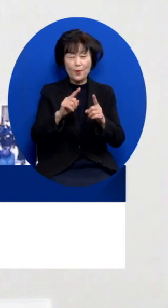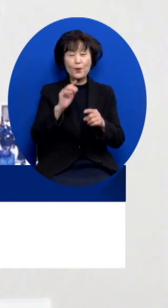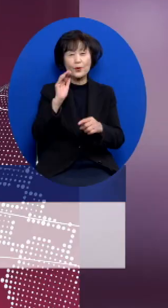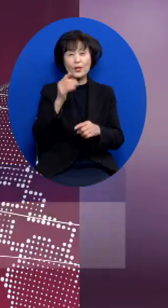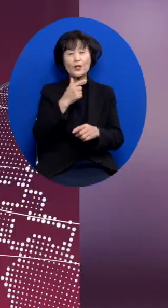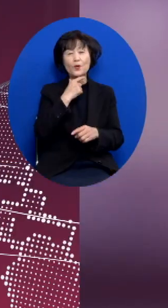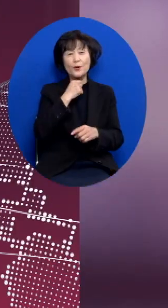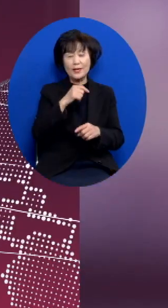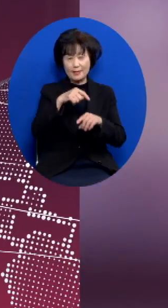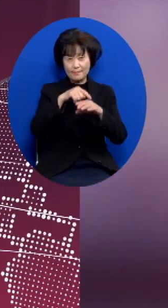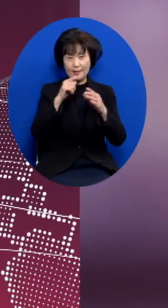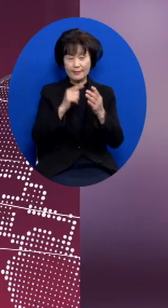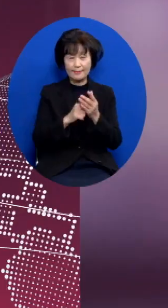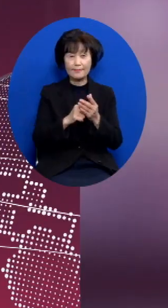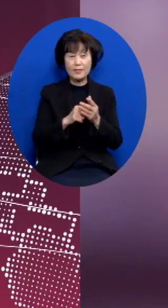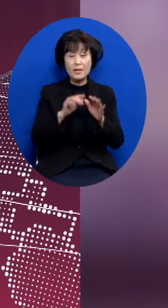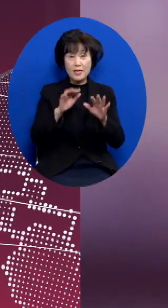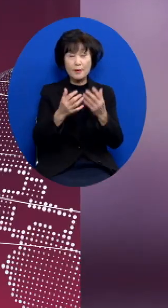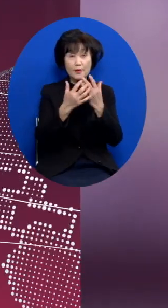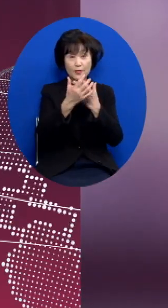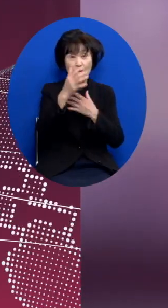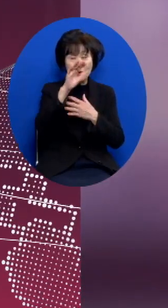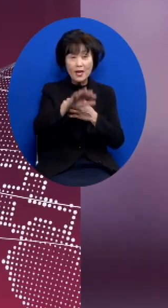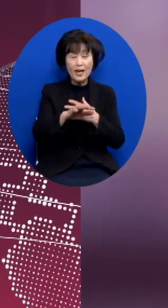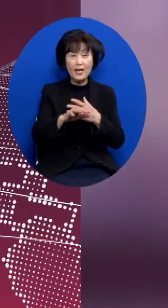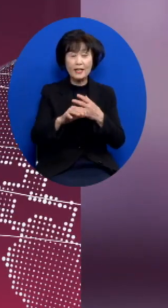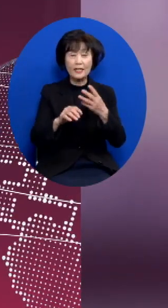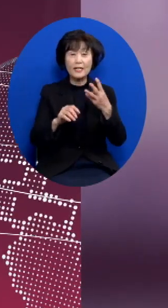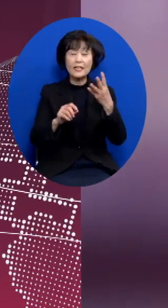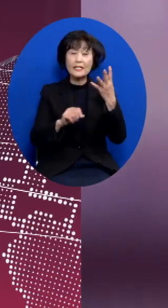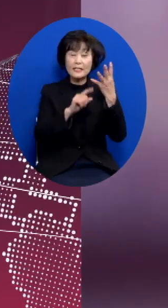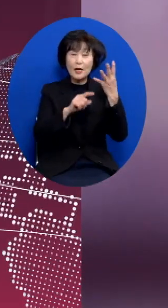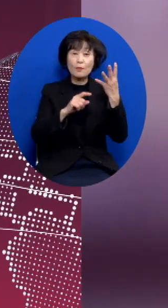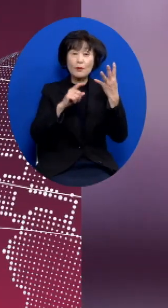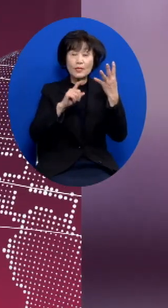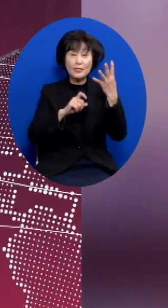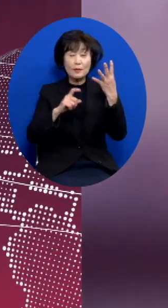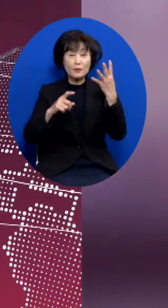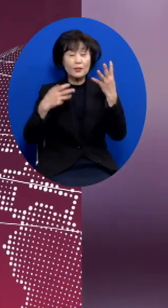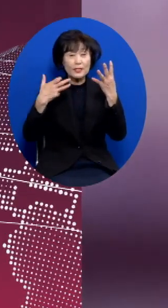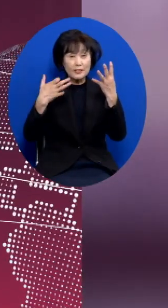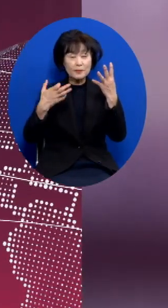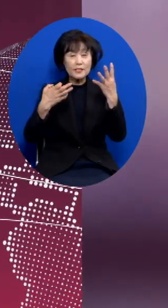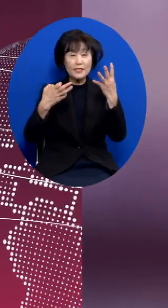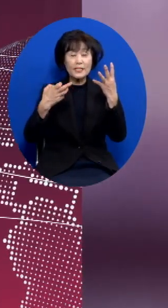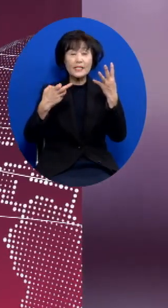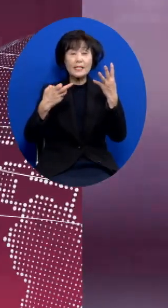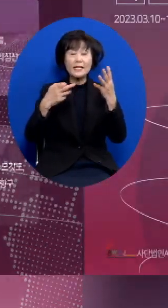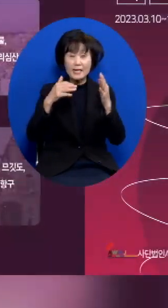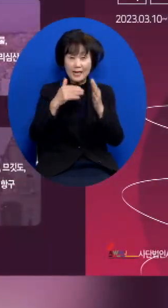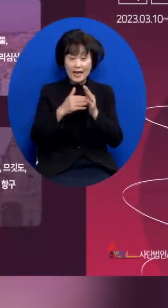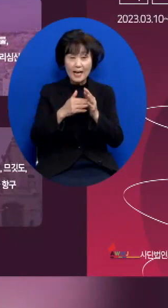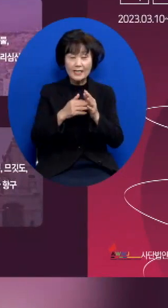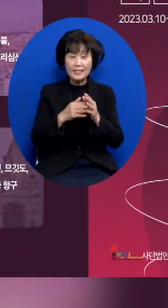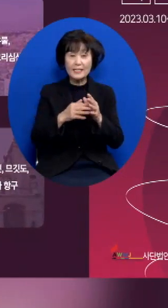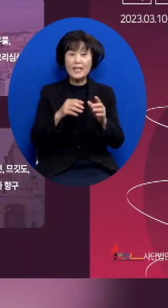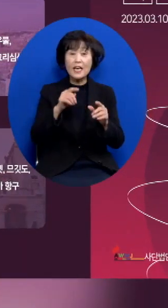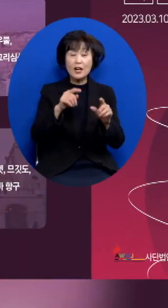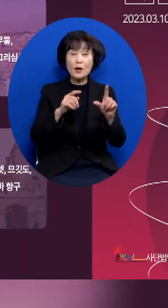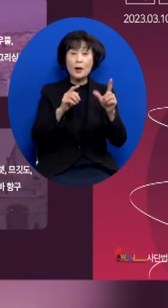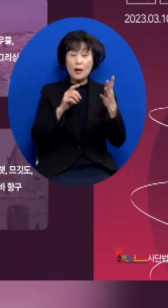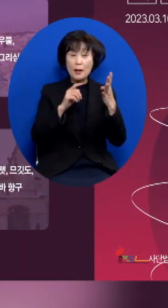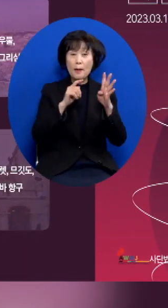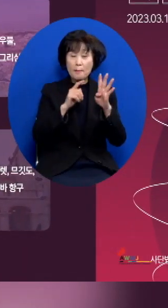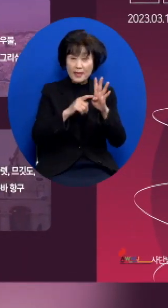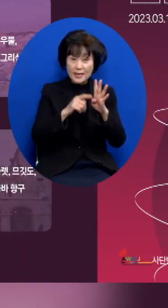마음을 갖습니다 이번 기념 대회는 다음 달 10일부터 17일까지 팔레스타인 베들레헴 바이블 칼리지와